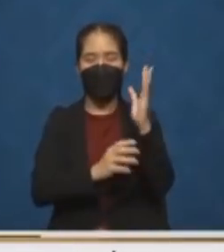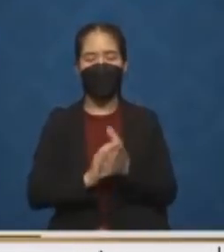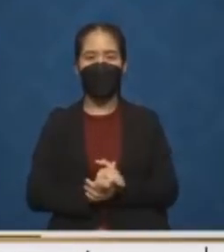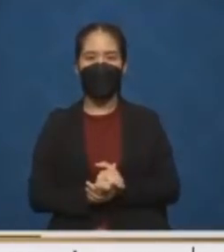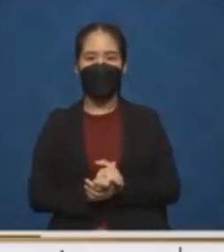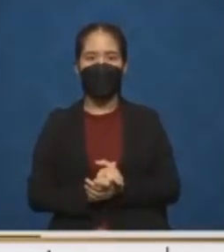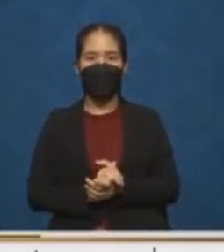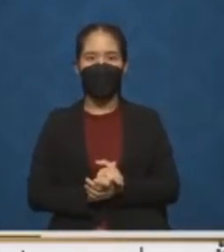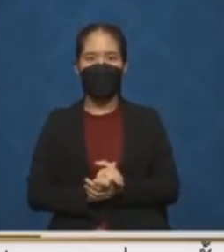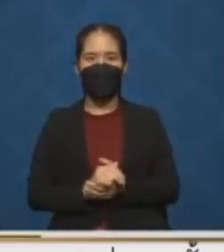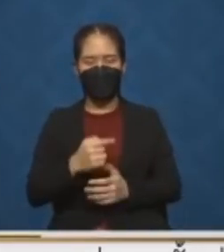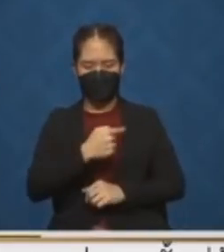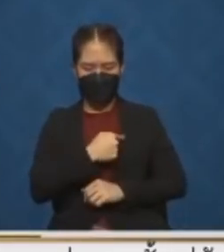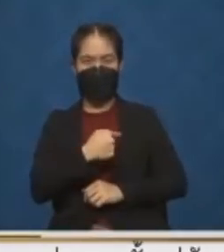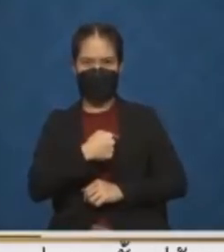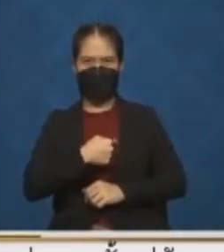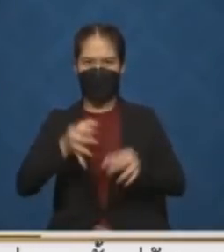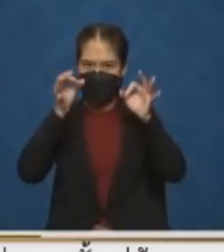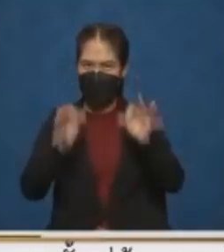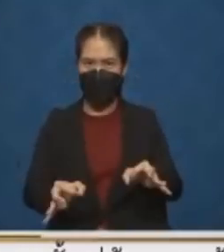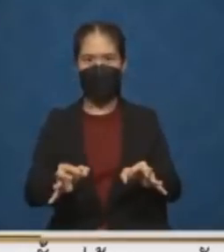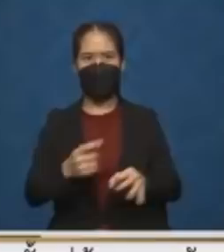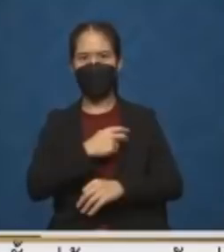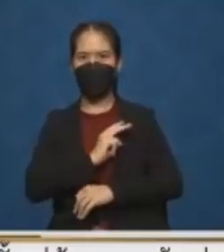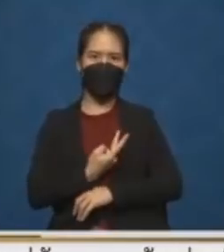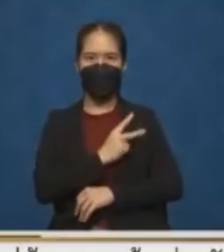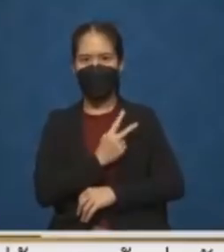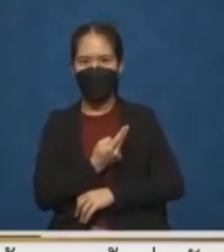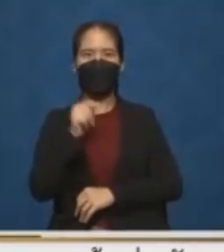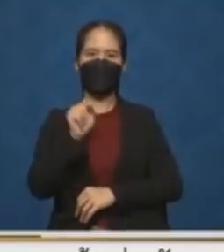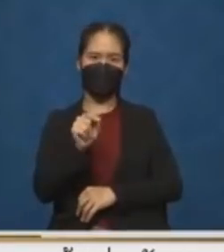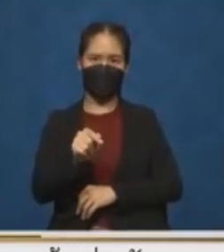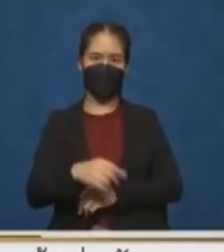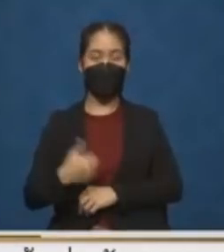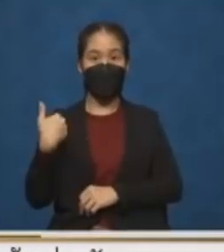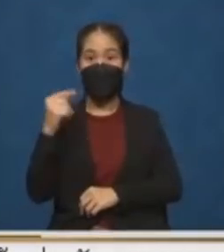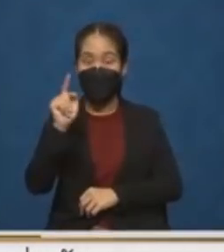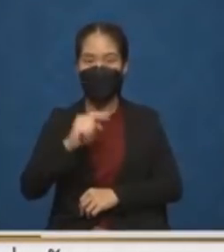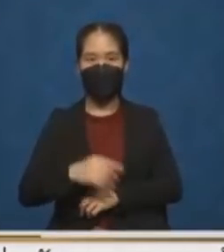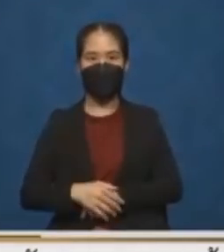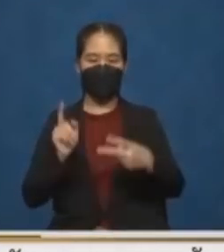การตัสนใจไม่แ่นอนของท่นายกอเรื่องหนึก็คือการจัดซื้อชุดตรวจ ATK